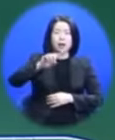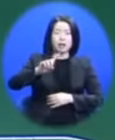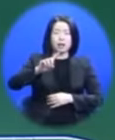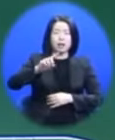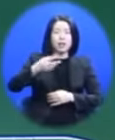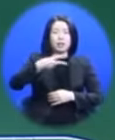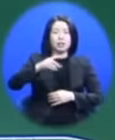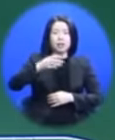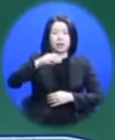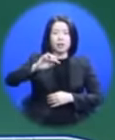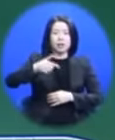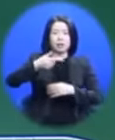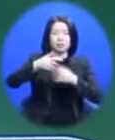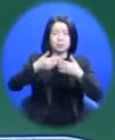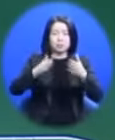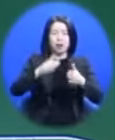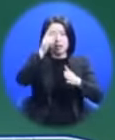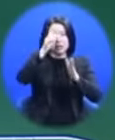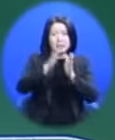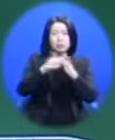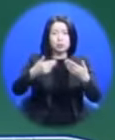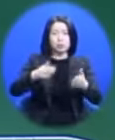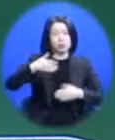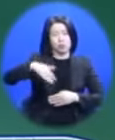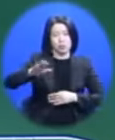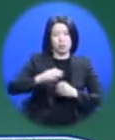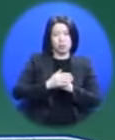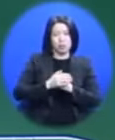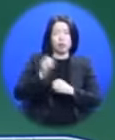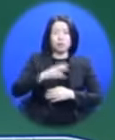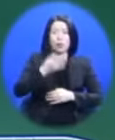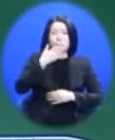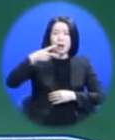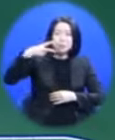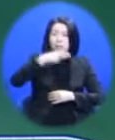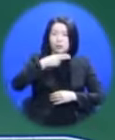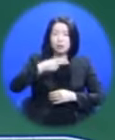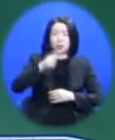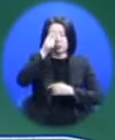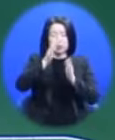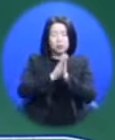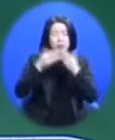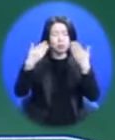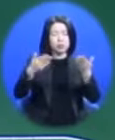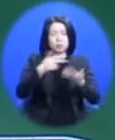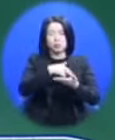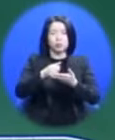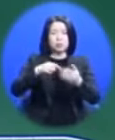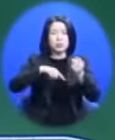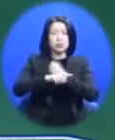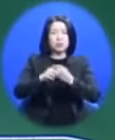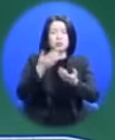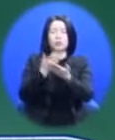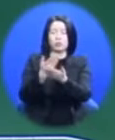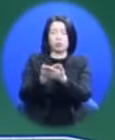기도실로 달려갔습니다. 그리고 금식하고 기도하며 주님의 뜻을 구했습니다.